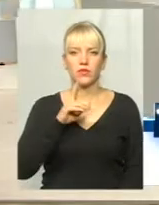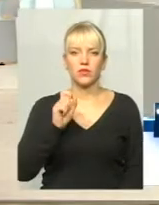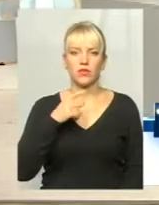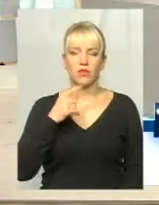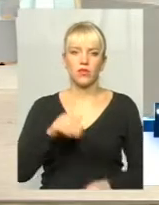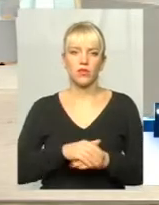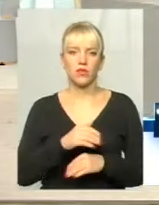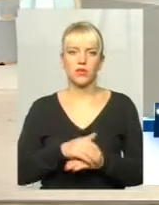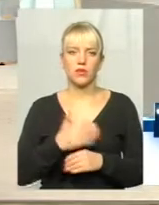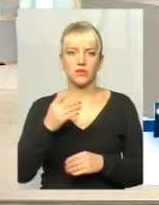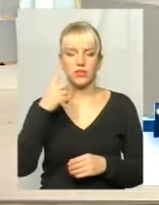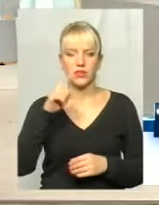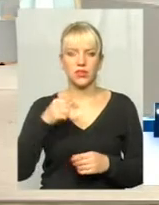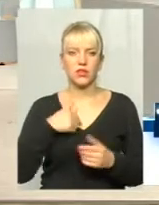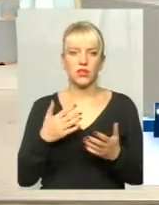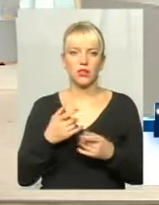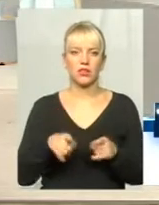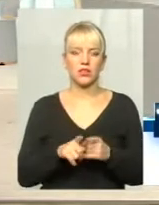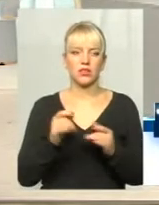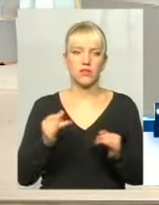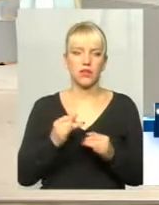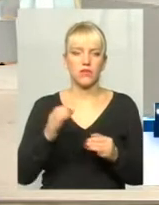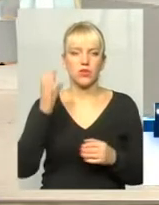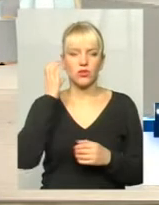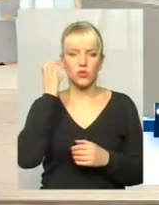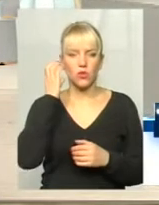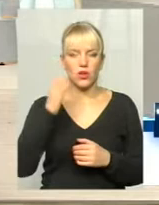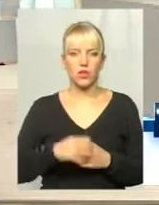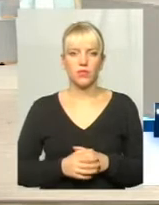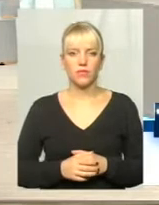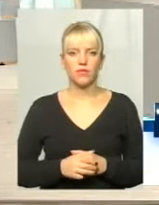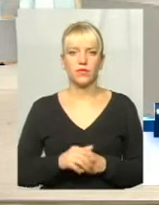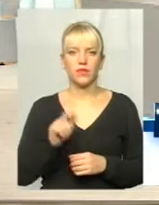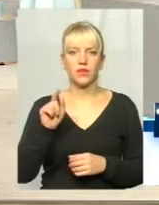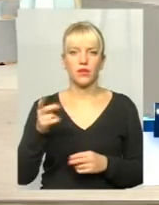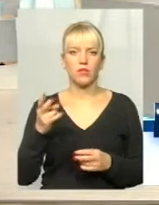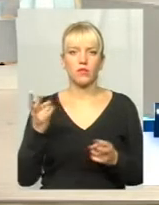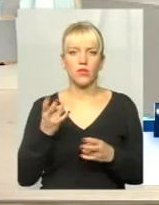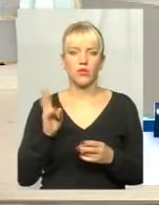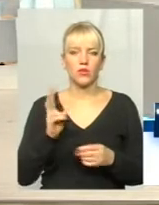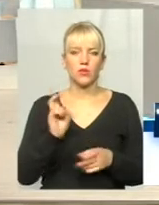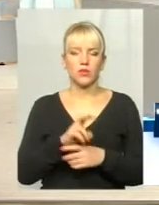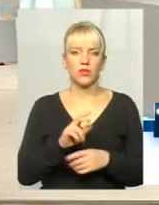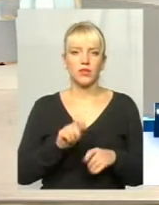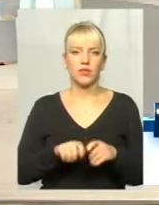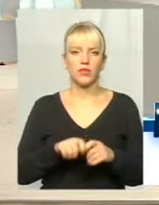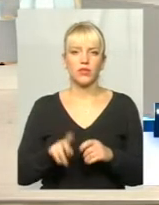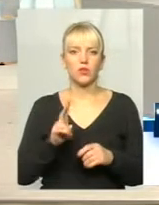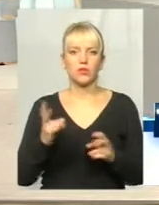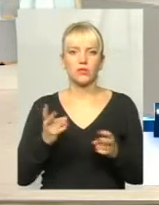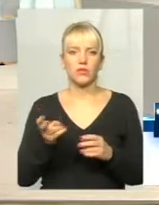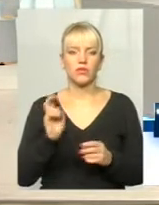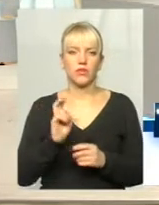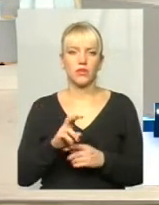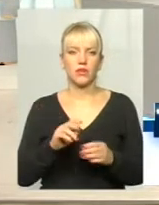вечора. Добрий вечір. Ви знаєте, якось так цікаво слухати. Там повинен хтось прийти перевірити, хтось повинен